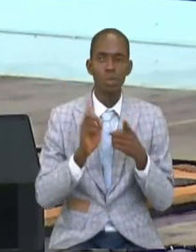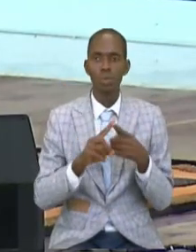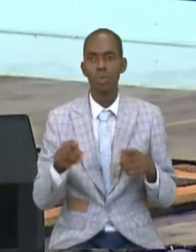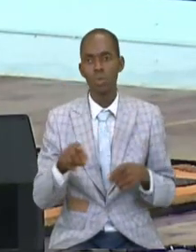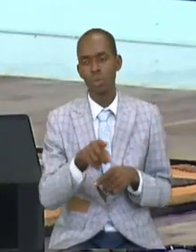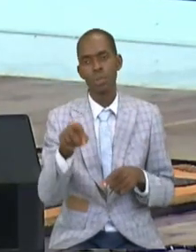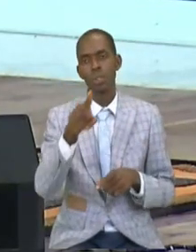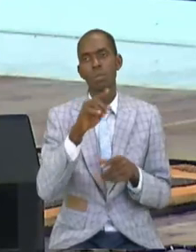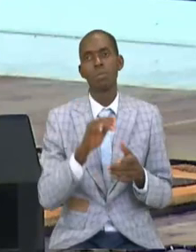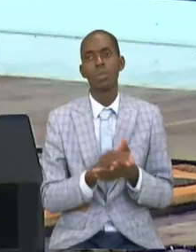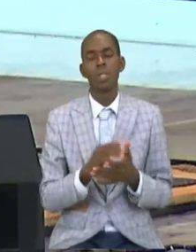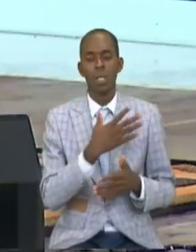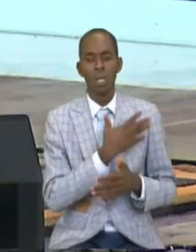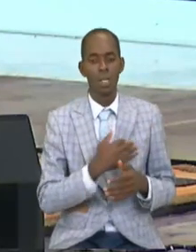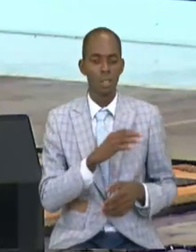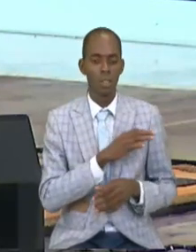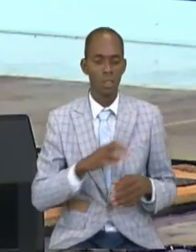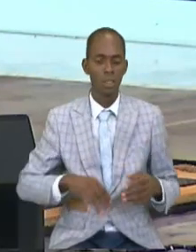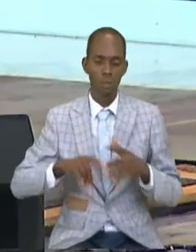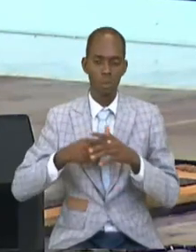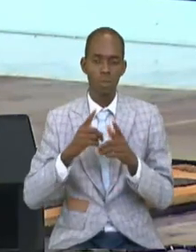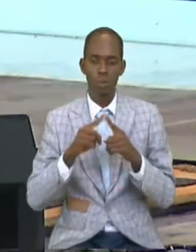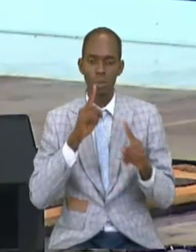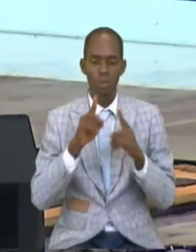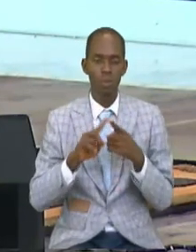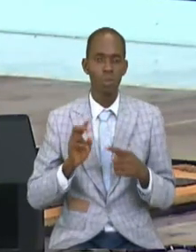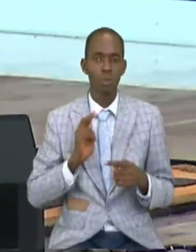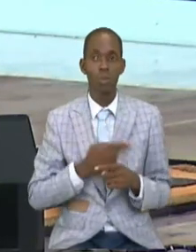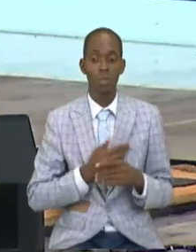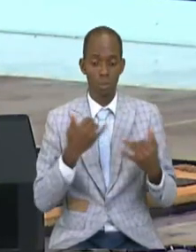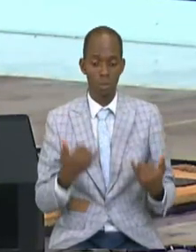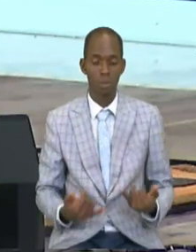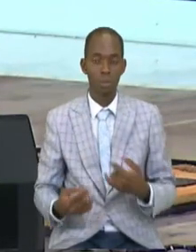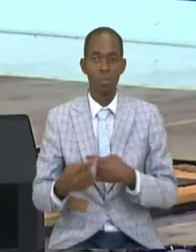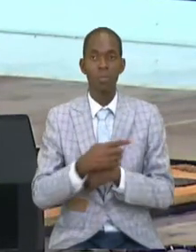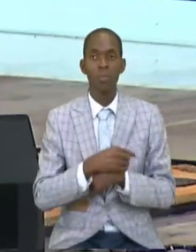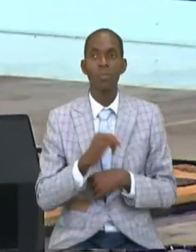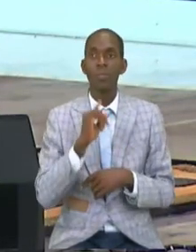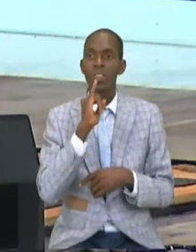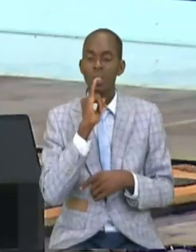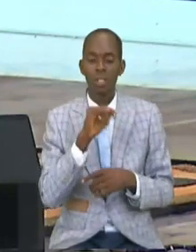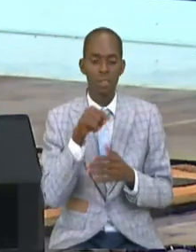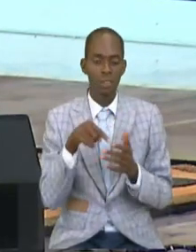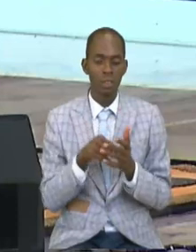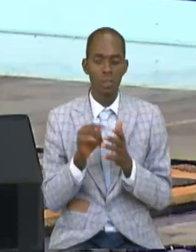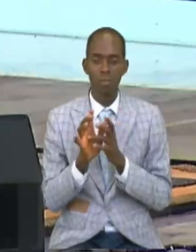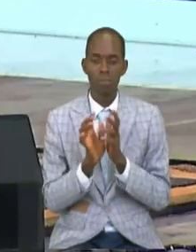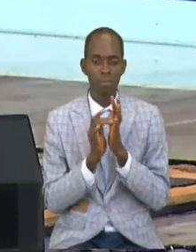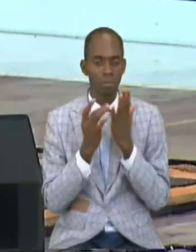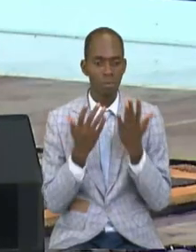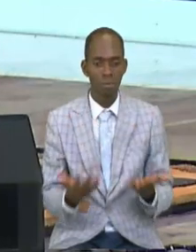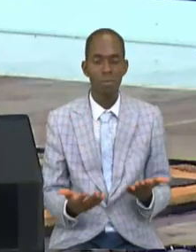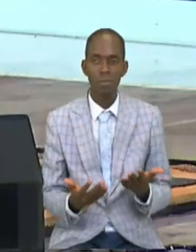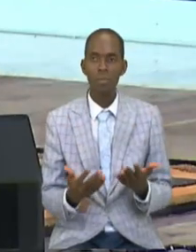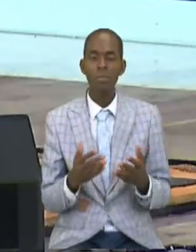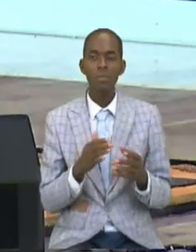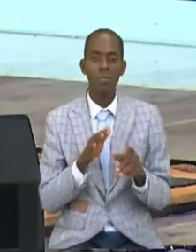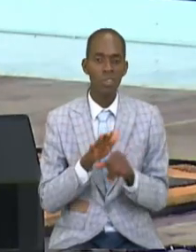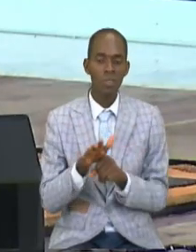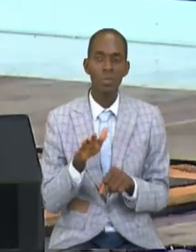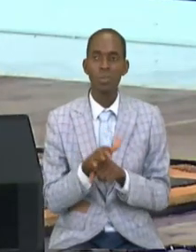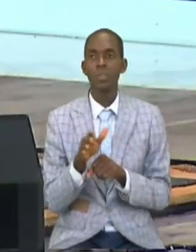dire, et il commence à nous dire ce aujourd'hui, cette parole de l'Écriture